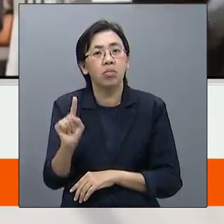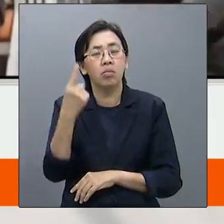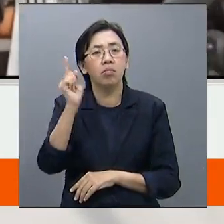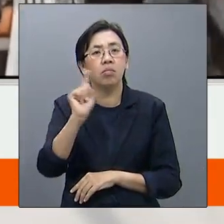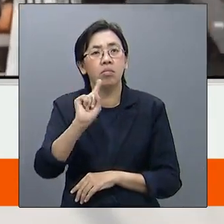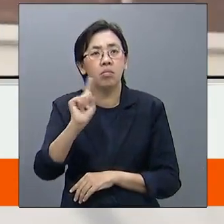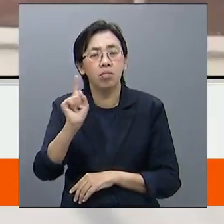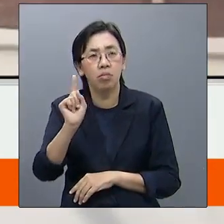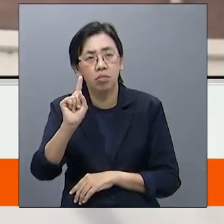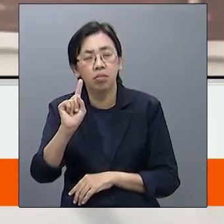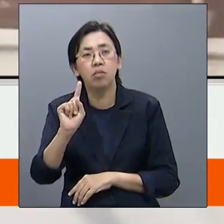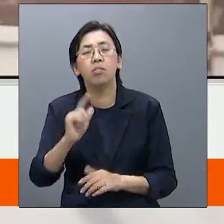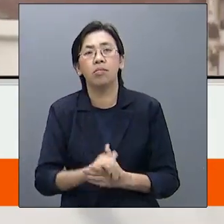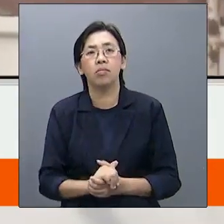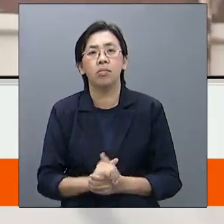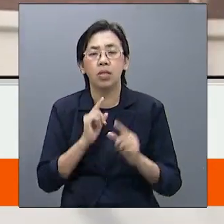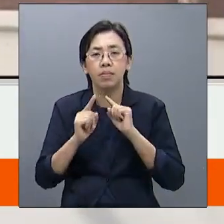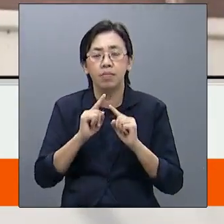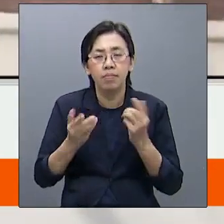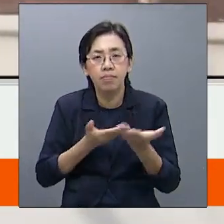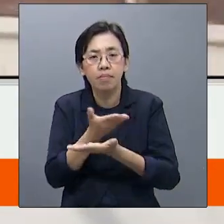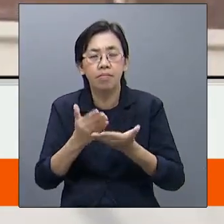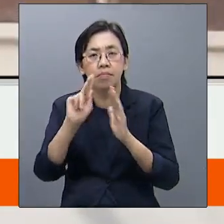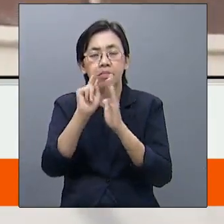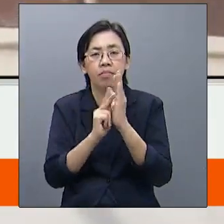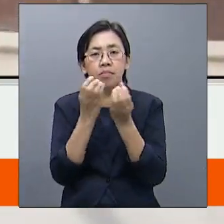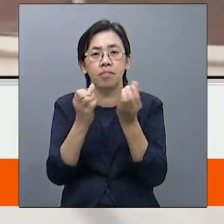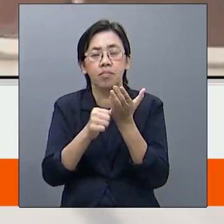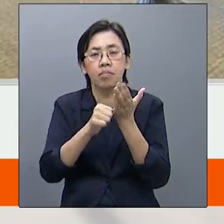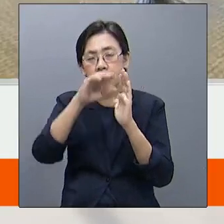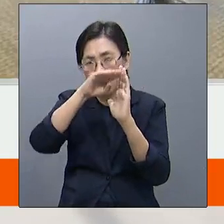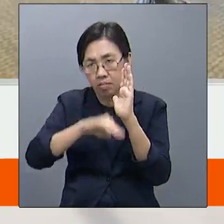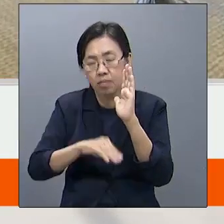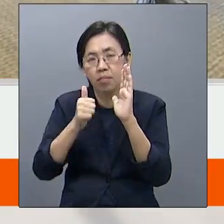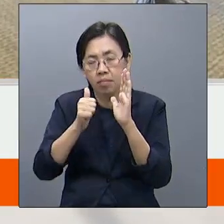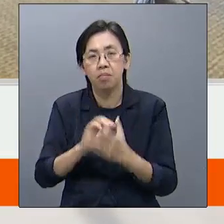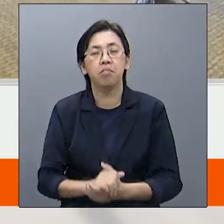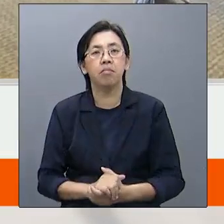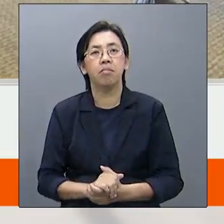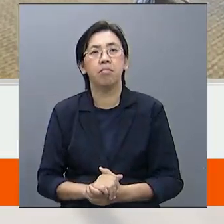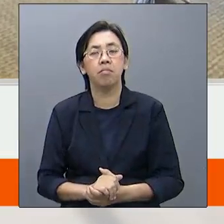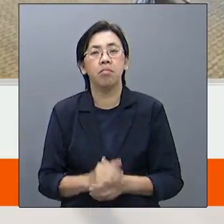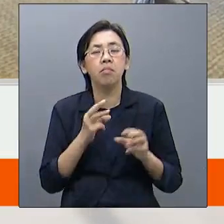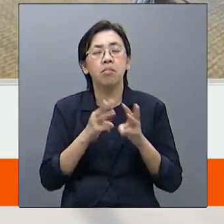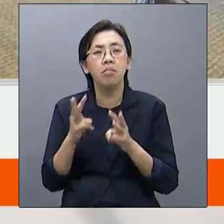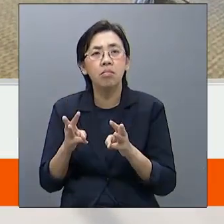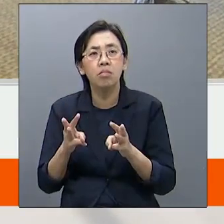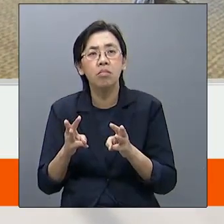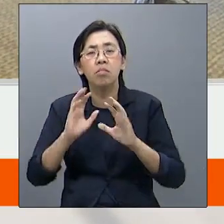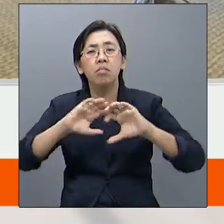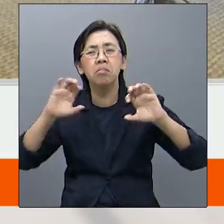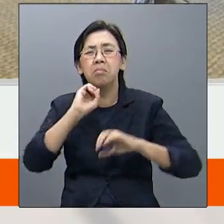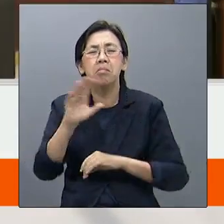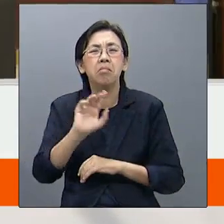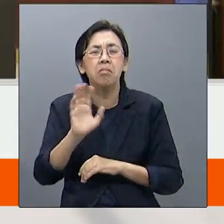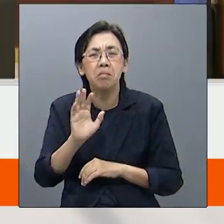อเปิดให้มีการพูดคุยสามารถแก้ไขรับบืünde ทั้งฉะปัได้ไม่วาแวทางของรัฐบานบอกว่า